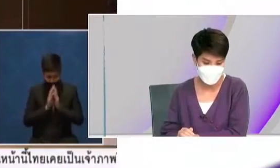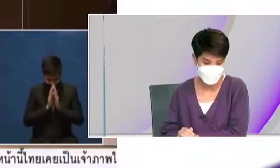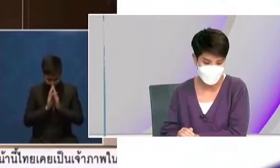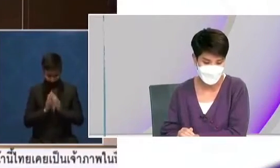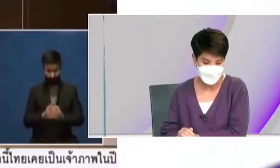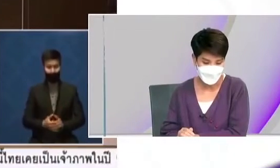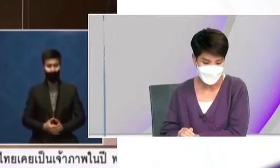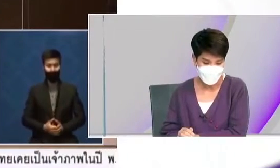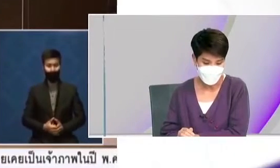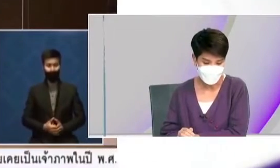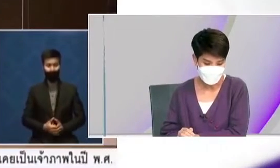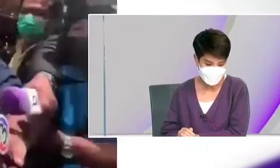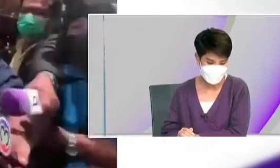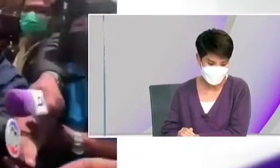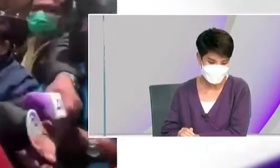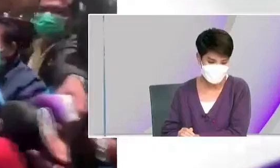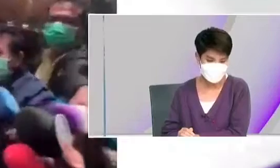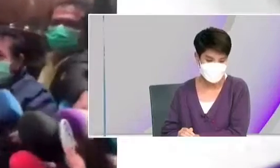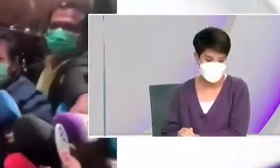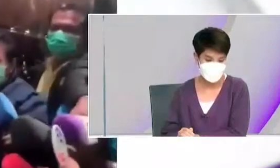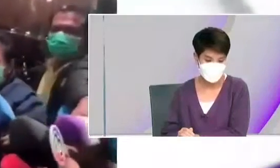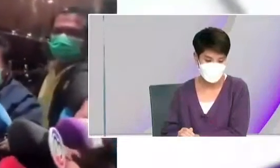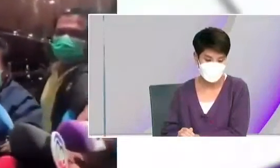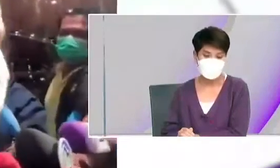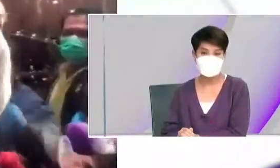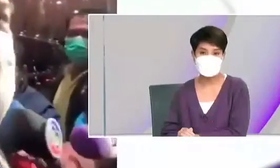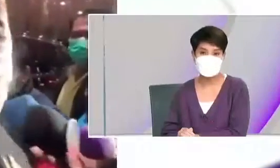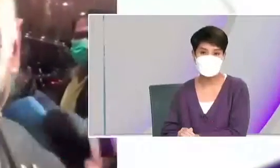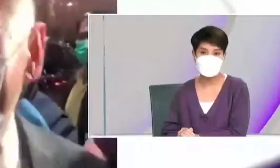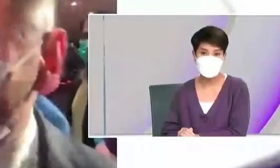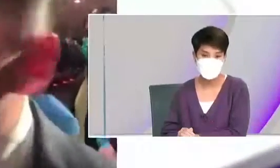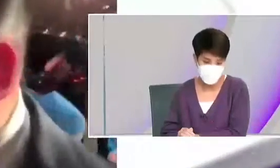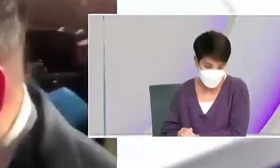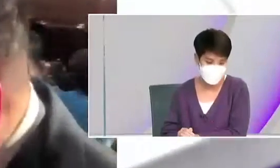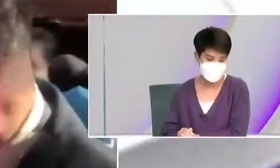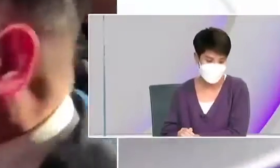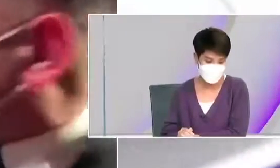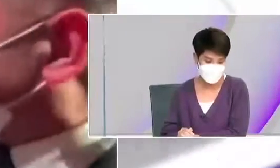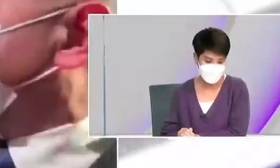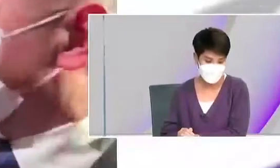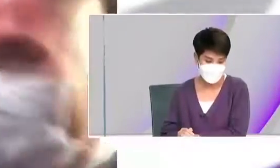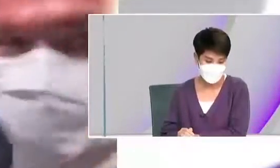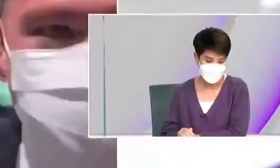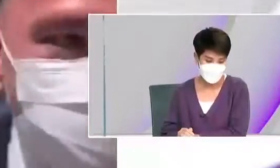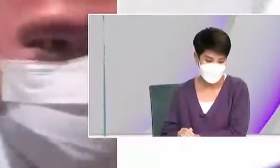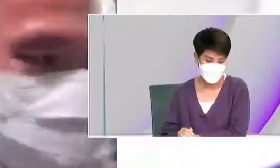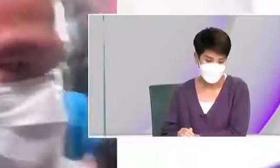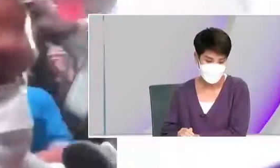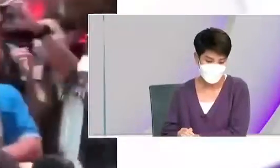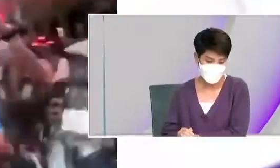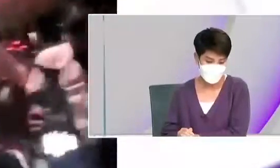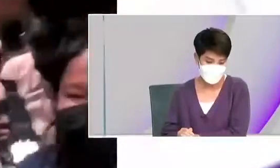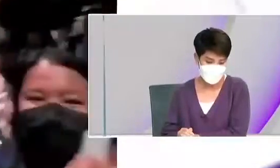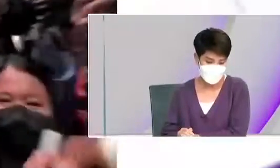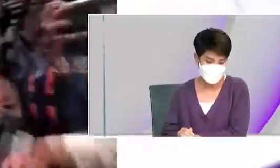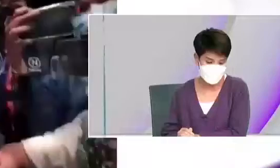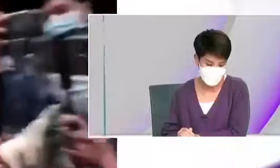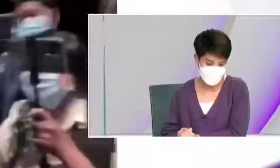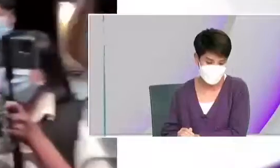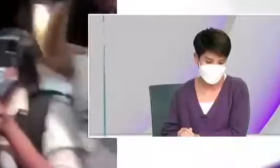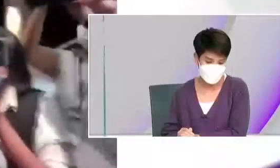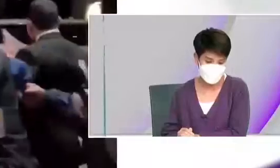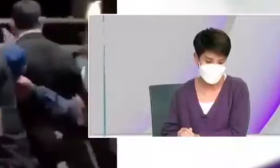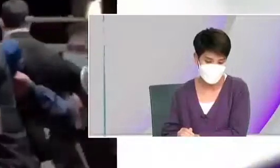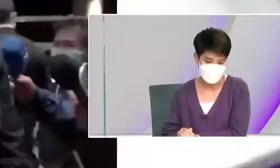ริฐสุวรรณนี่แหละค่ะว่ามันเกิดอะไรขึ้นเนี่ยคุณอนุทินก็ตอบสั้นๆว่าไม่มีอะไรนักข่าวเลยถามว่าได้มีการเคลียร์ใจแ